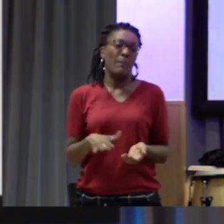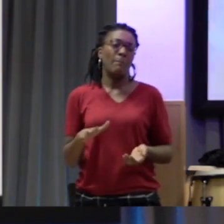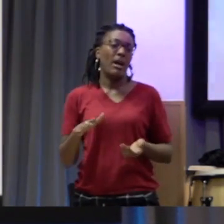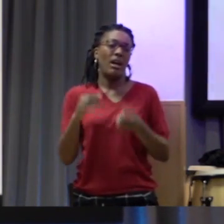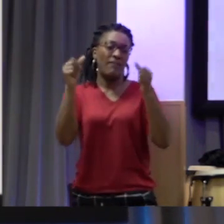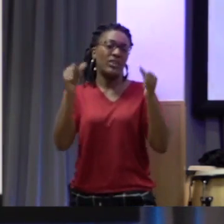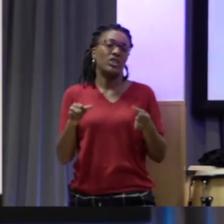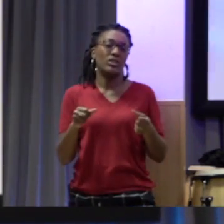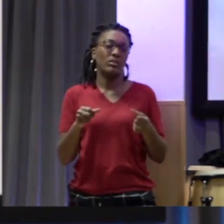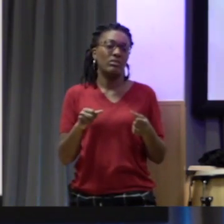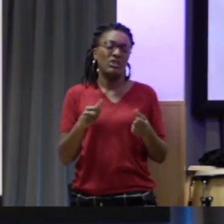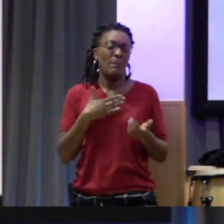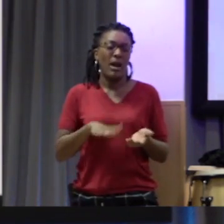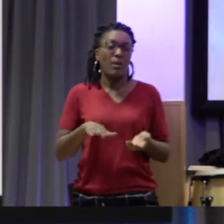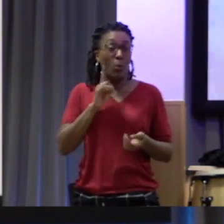ne reçoivent rien.